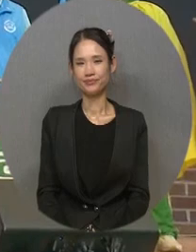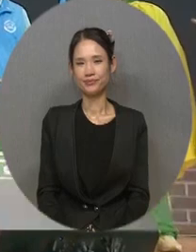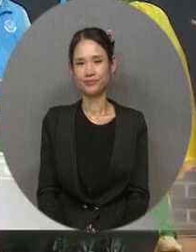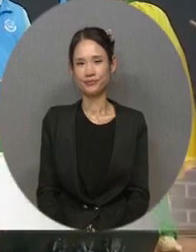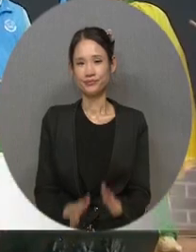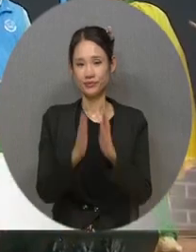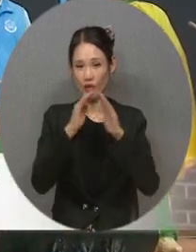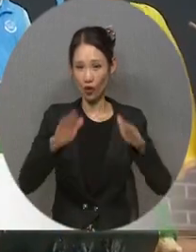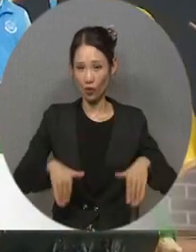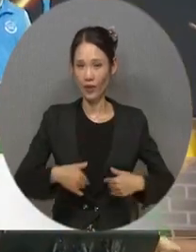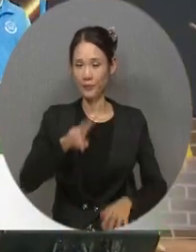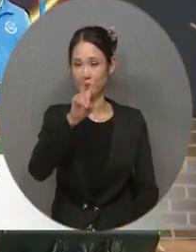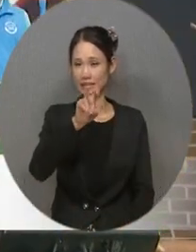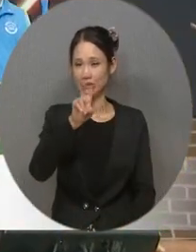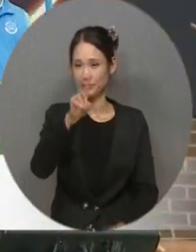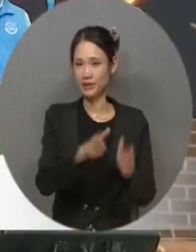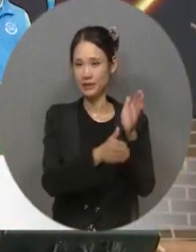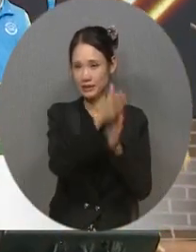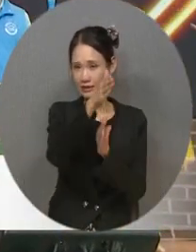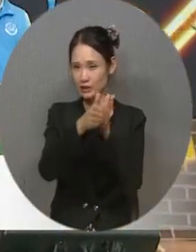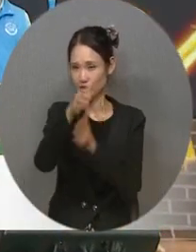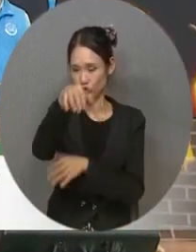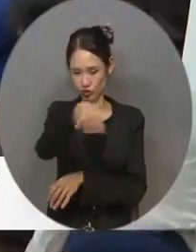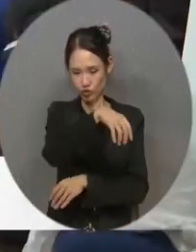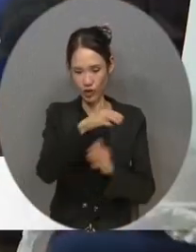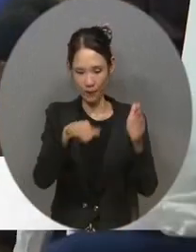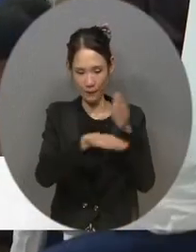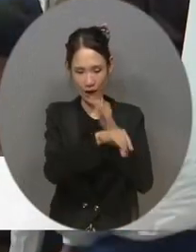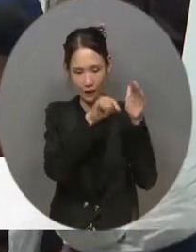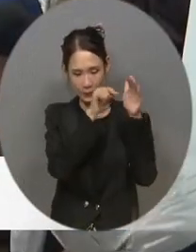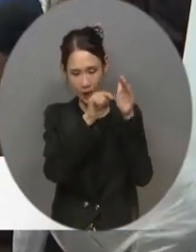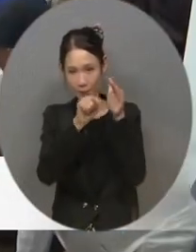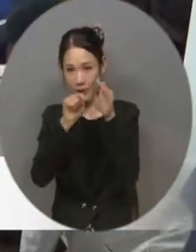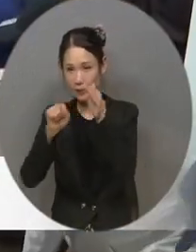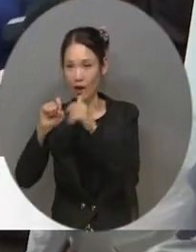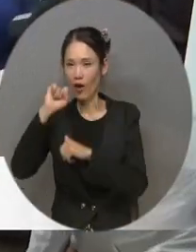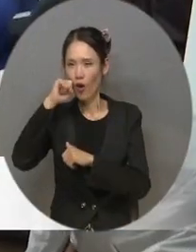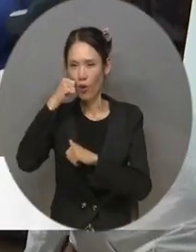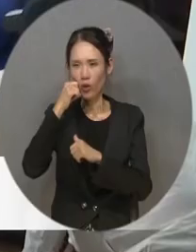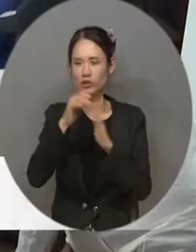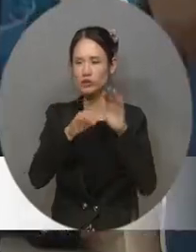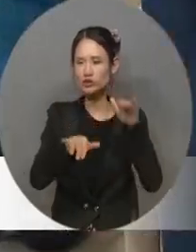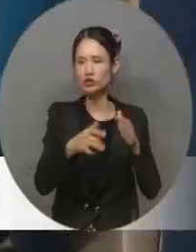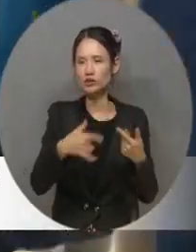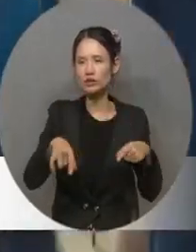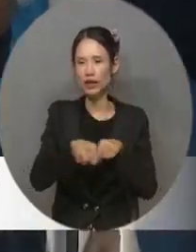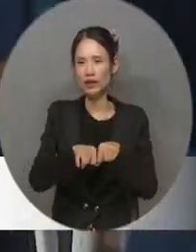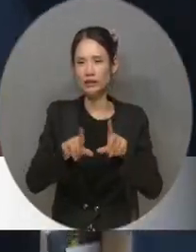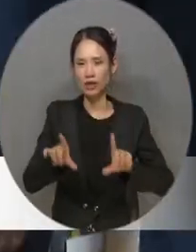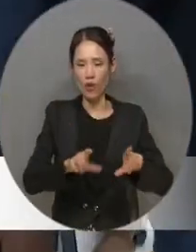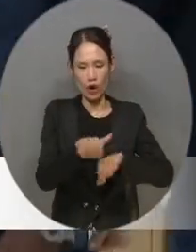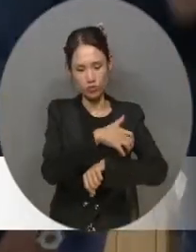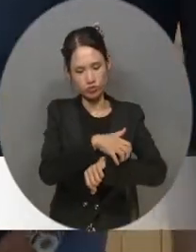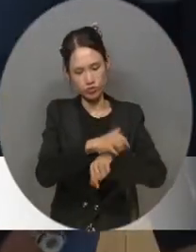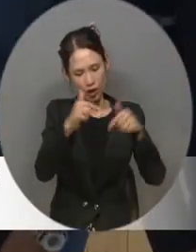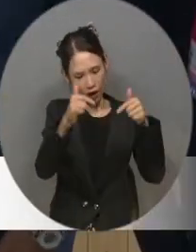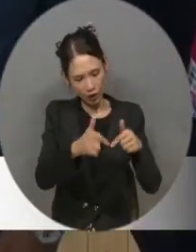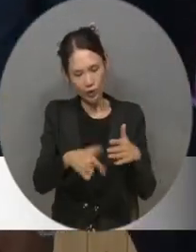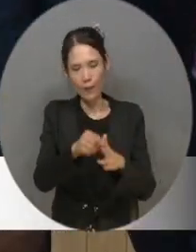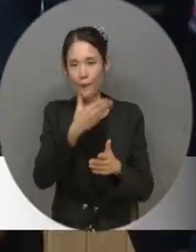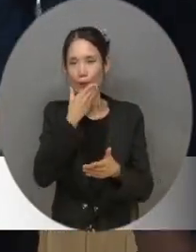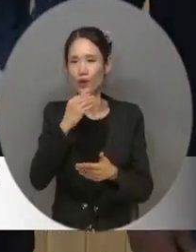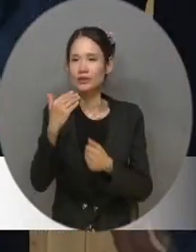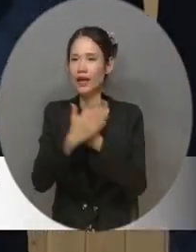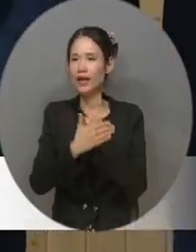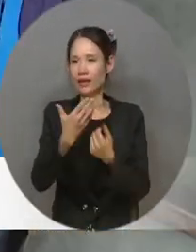전남 22개 시군에서 마을 곳곳을 찾아가 어려운 이웃의 생활 속 불편사항을 해소하고 복지사각지대의